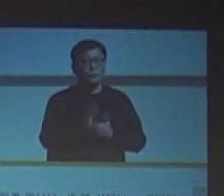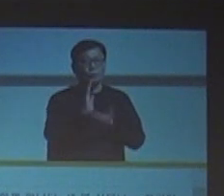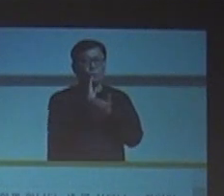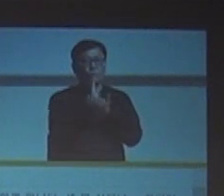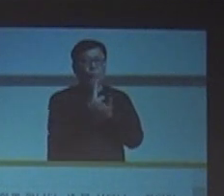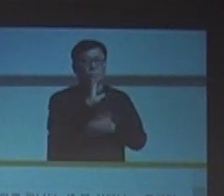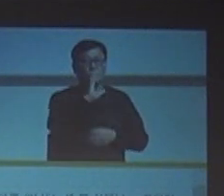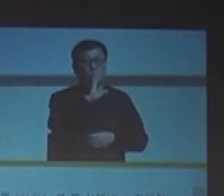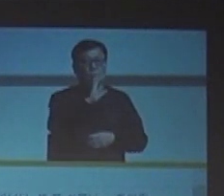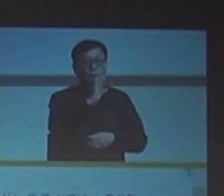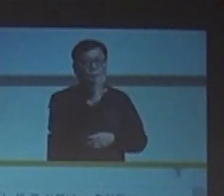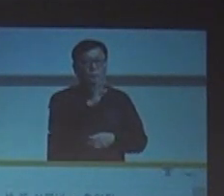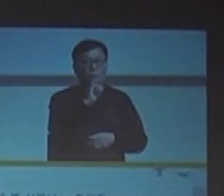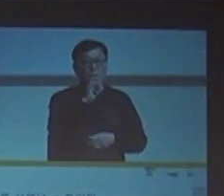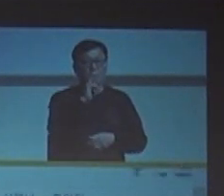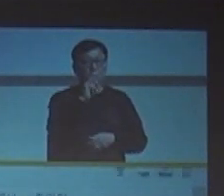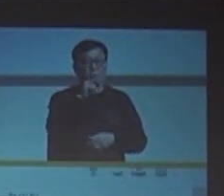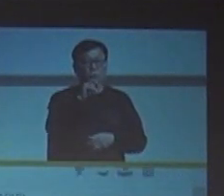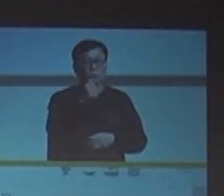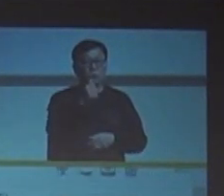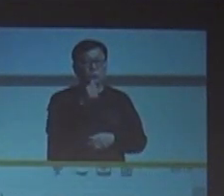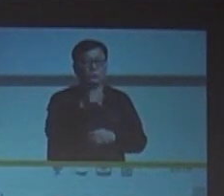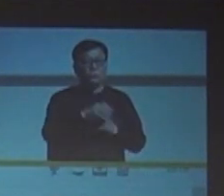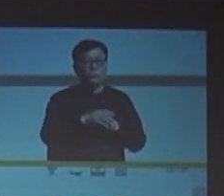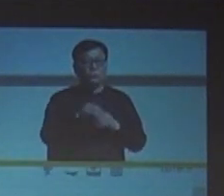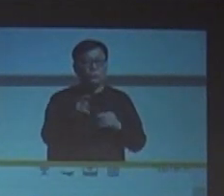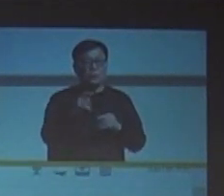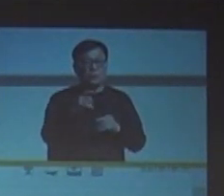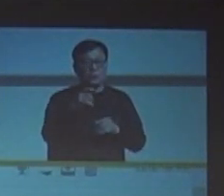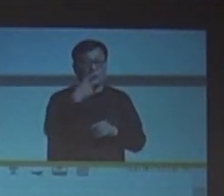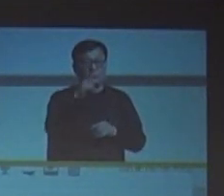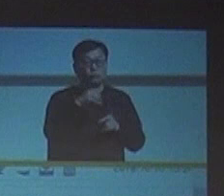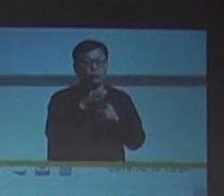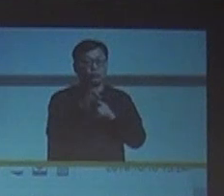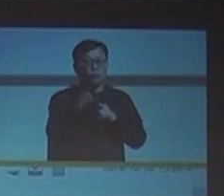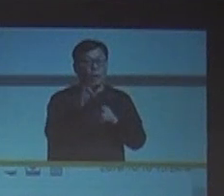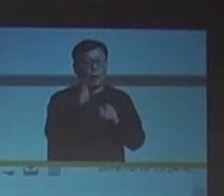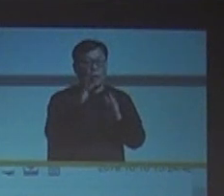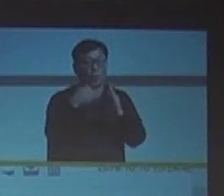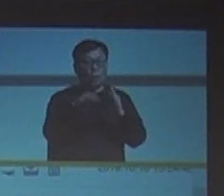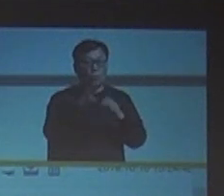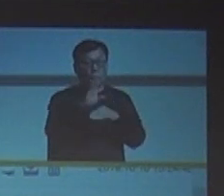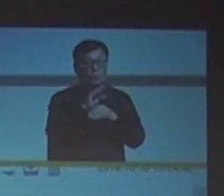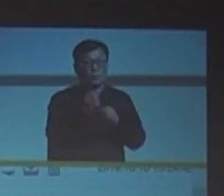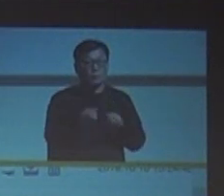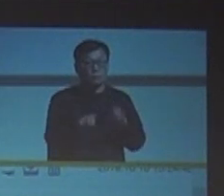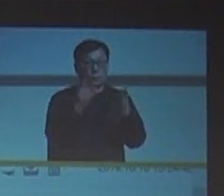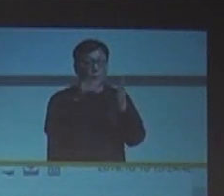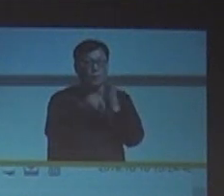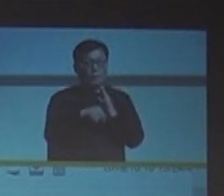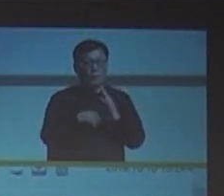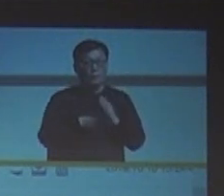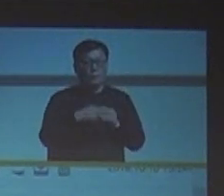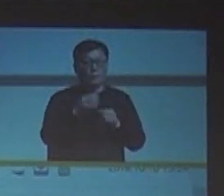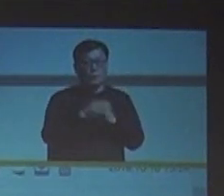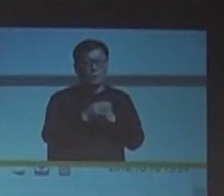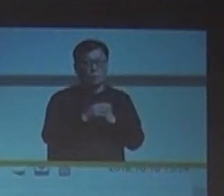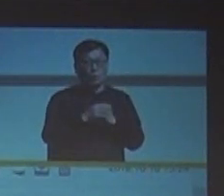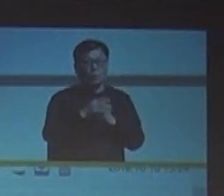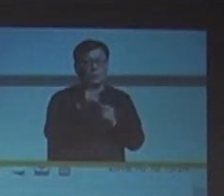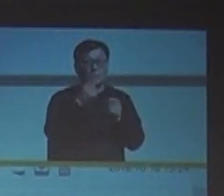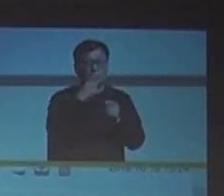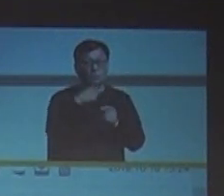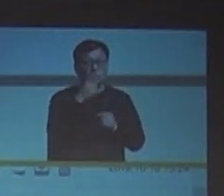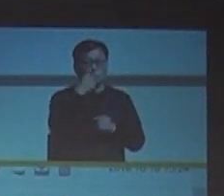수영성당 김인수 발렌티노입니다. 신수다 공개 방송을 축하드립니다. 김병희 도미니코 신부님 멋지십니다.